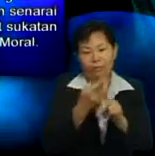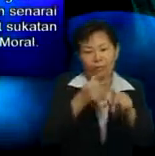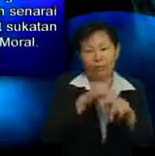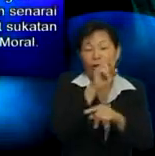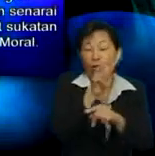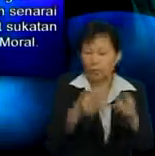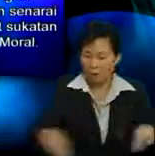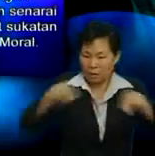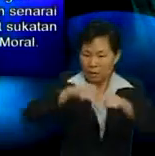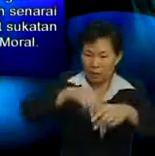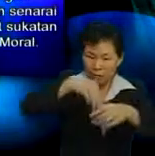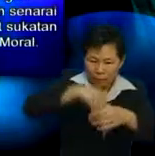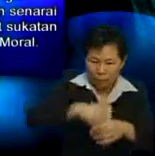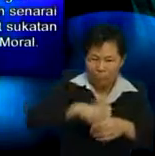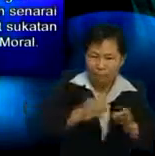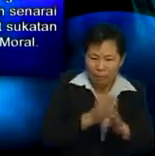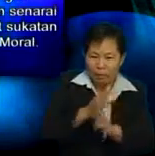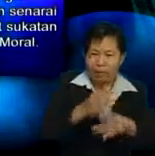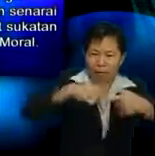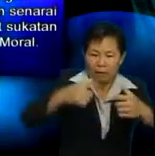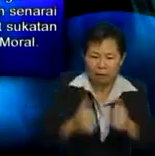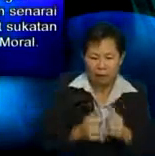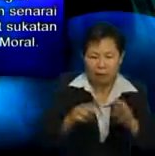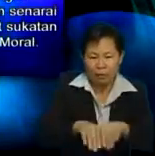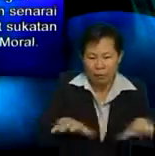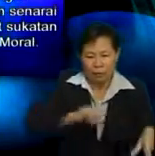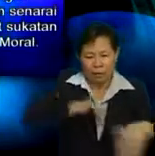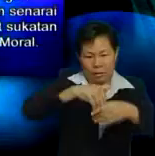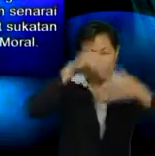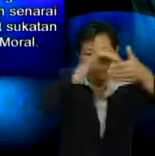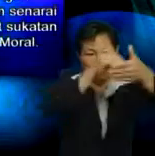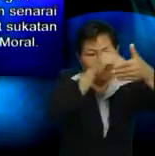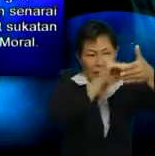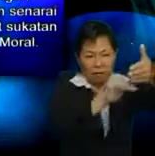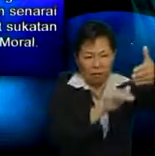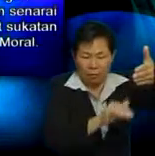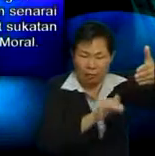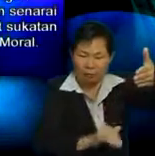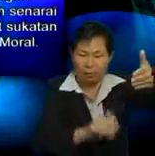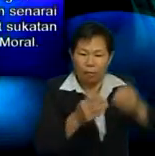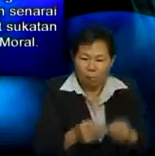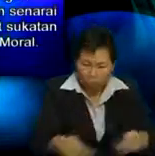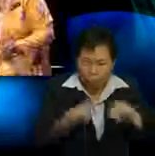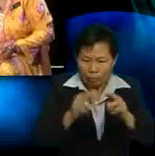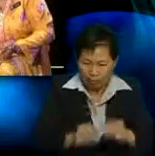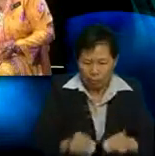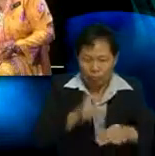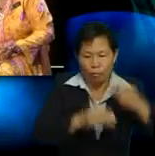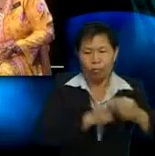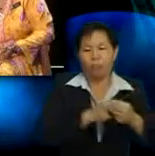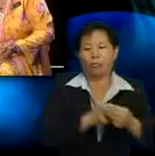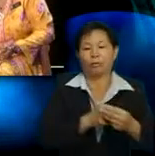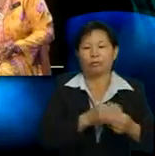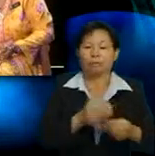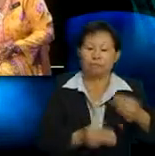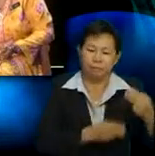nilai dalam bidang berkaitan dengan perkembangan diri dalam senarai nilai-nilai moral yang para pelajar pelajari.